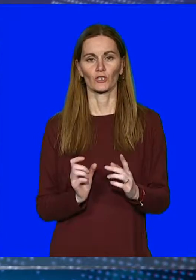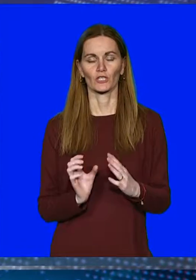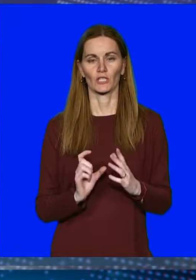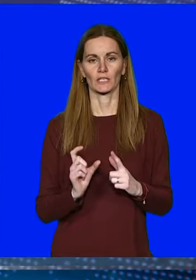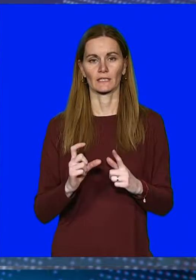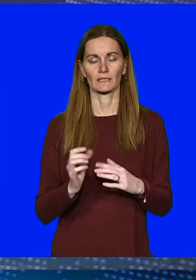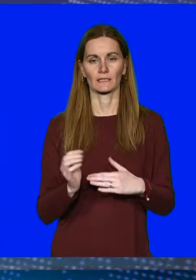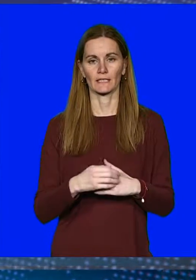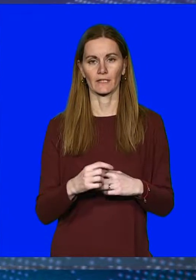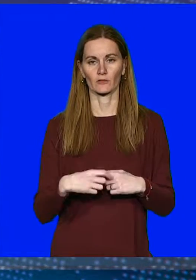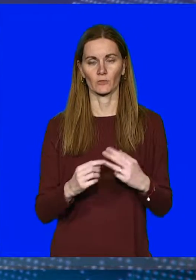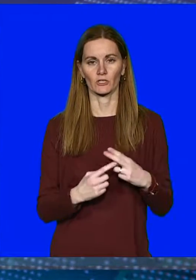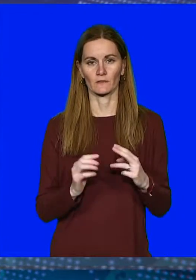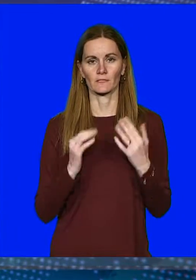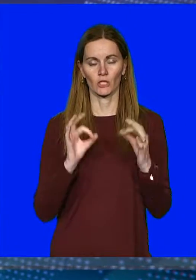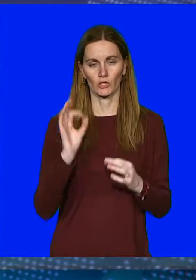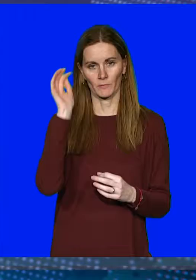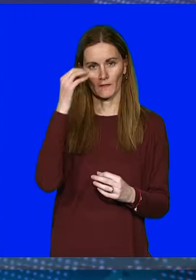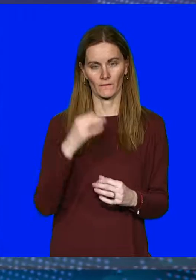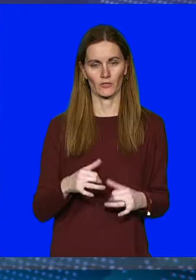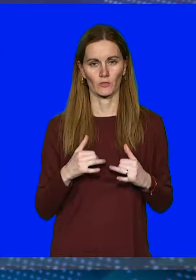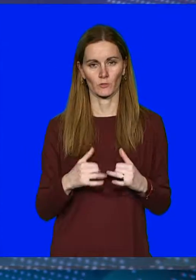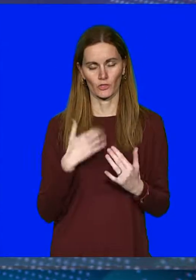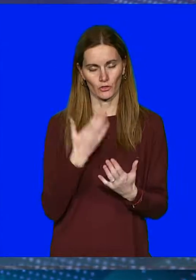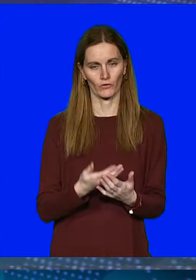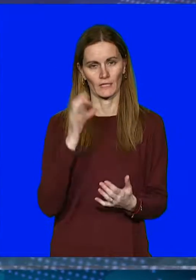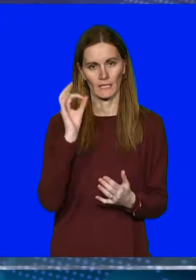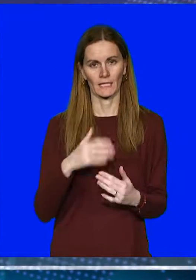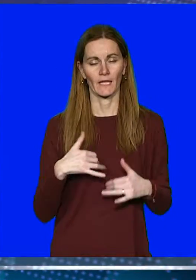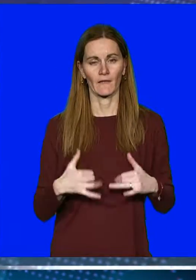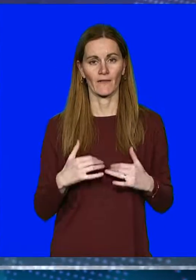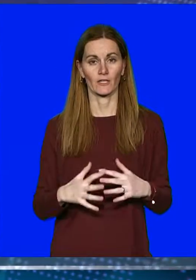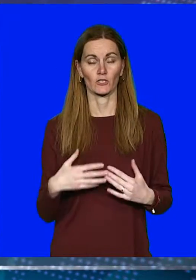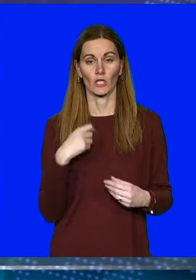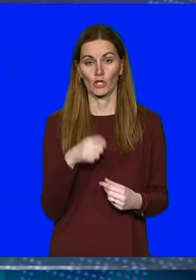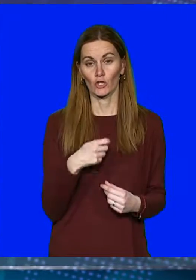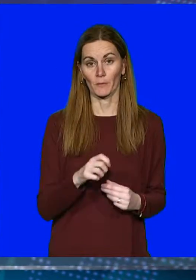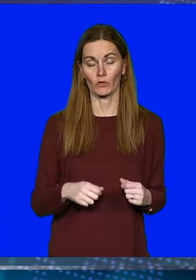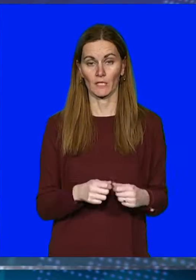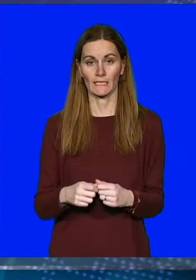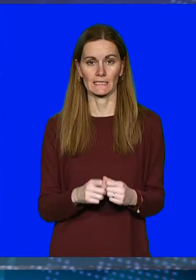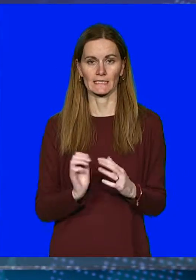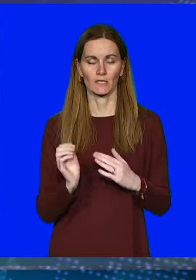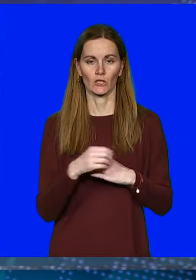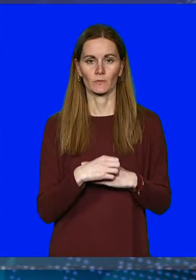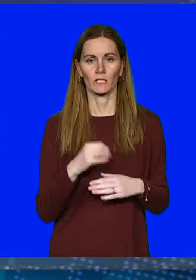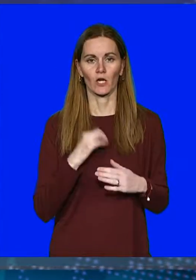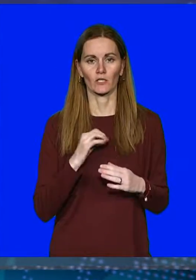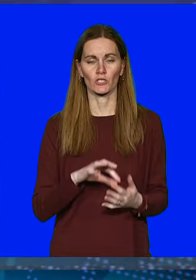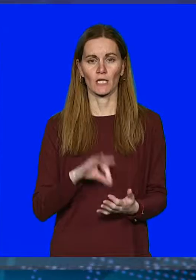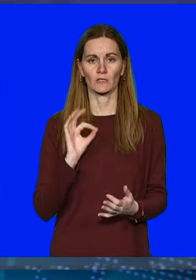Počinje dnevnik Dubrovačke televizije. Dobar večer, poštovani gledatelji. Na današnjem domjenku za novinare koji je organizirala gradska